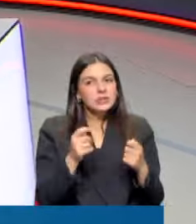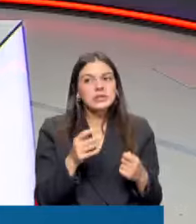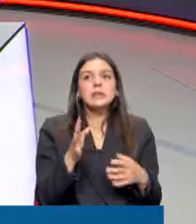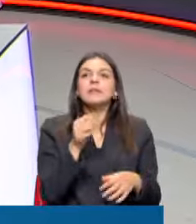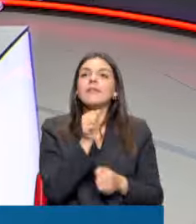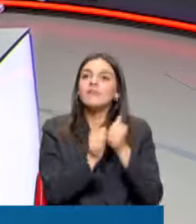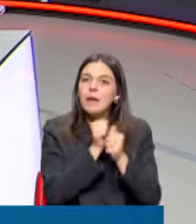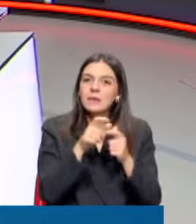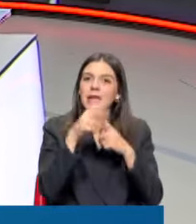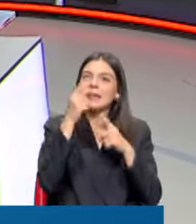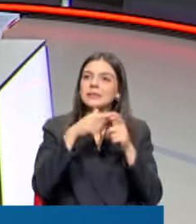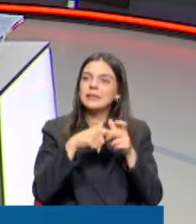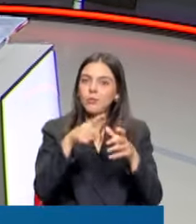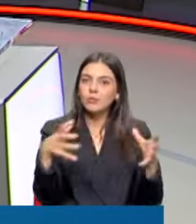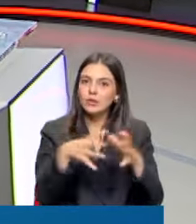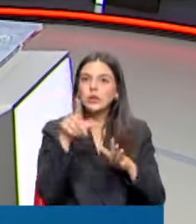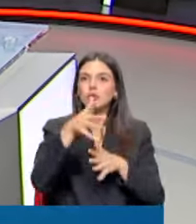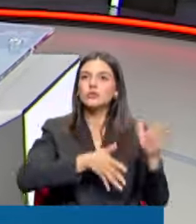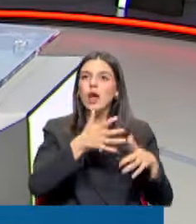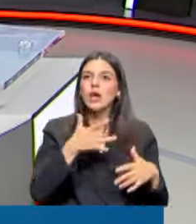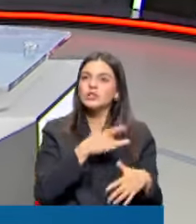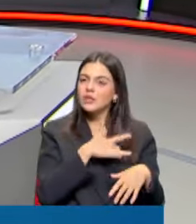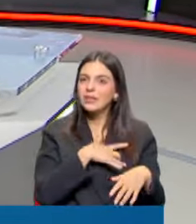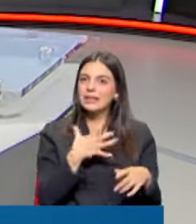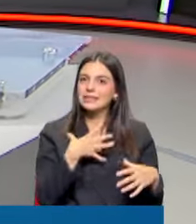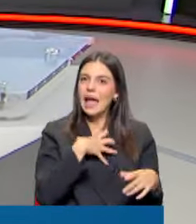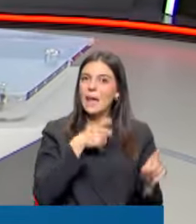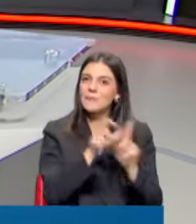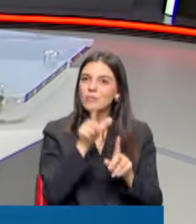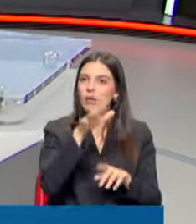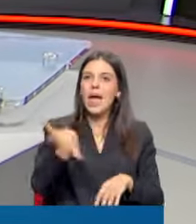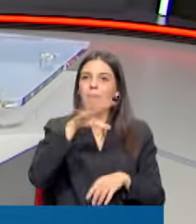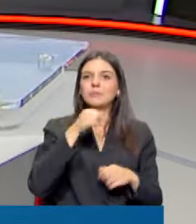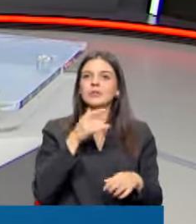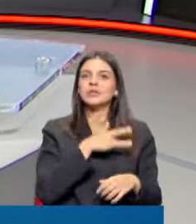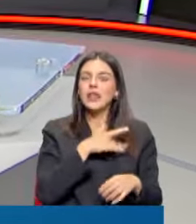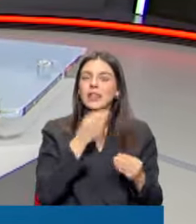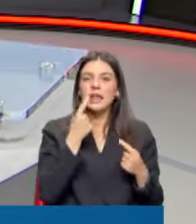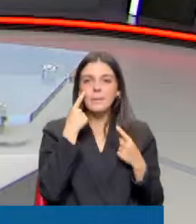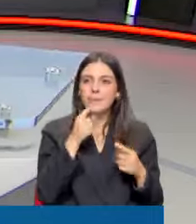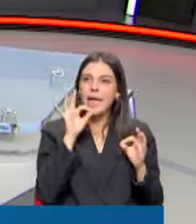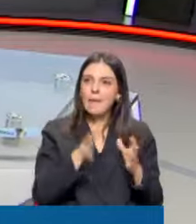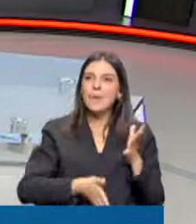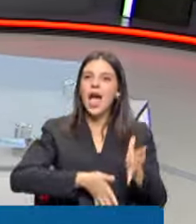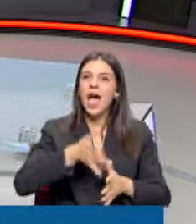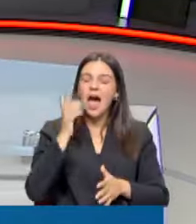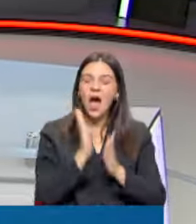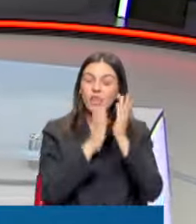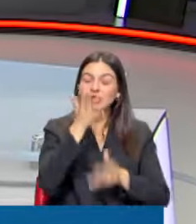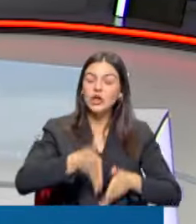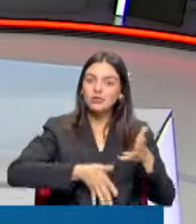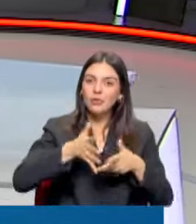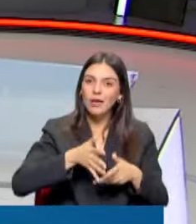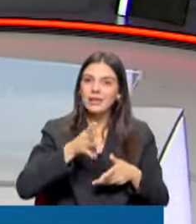sanayi kuruluşları da bu sokak canlılarını sahiplensin. Hep birlikte bu canlılara iyi bakalım. Hem Ataşehir sokaklarında